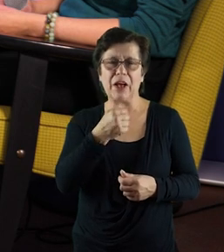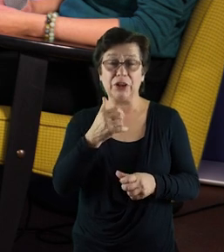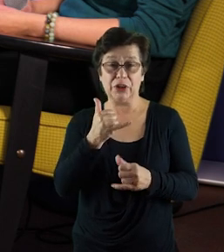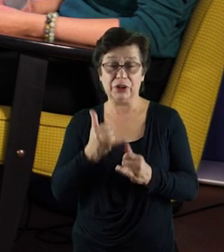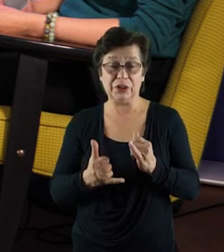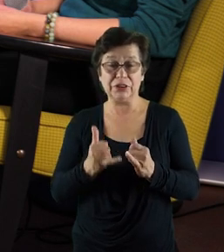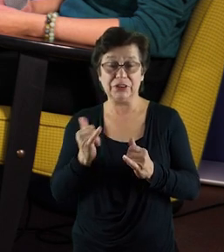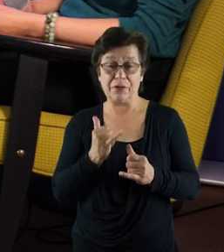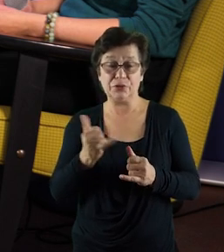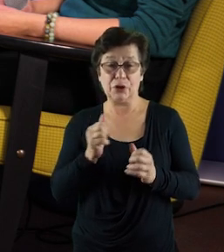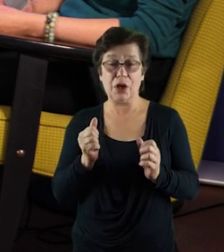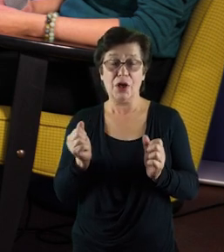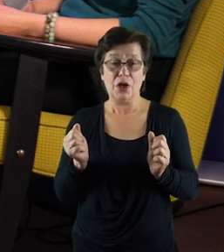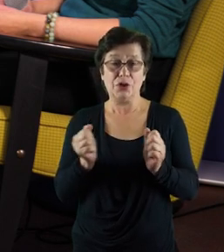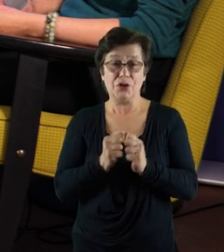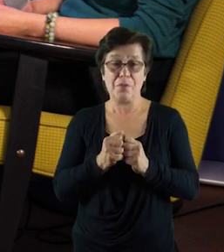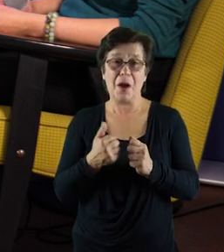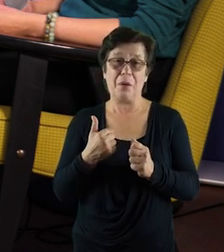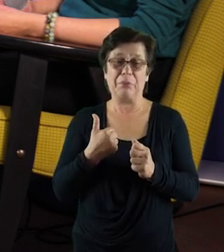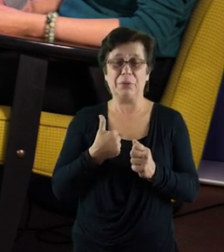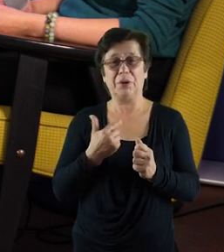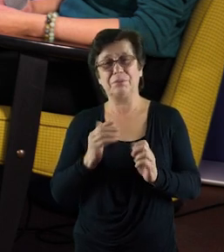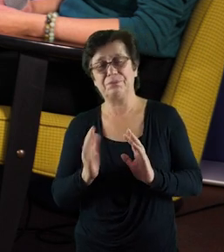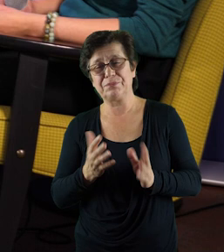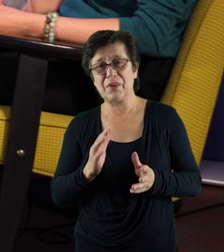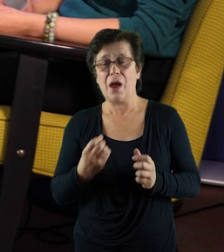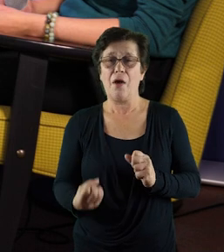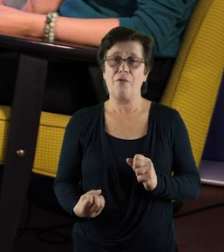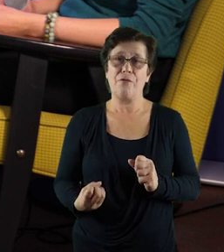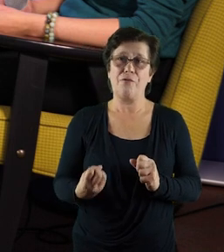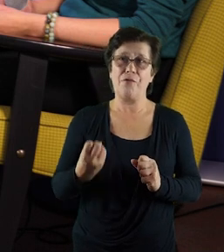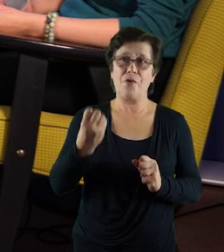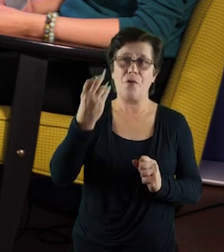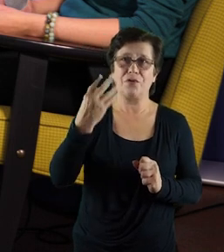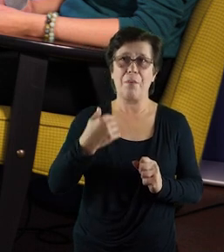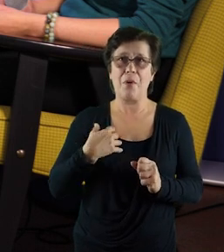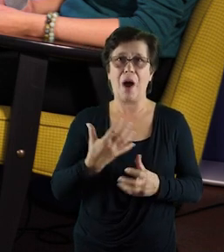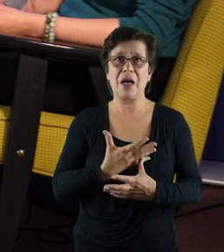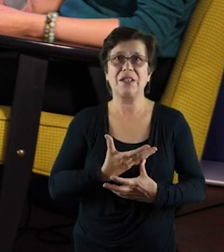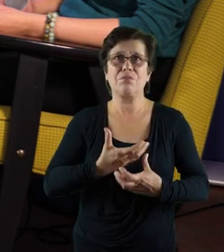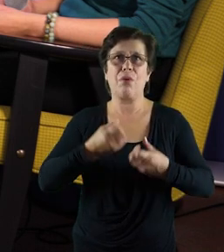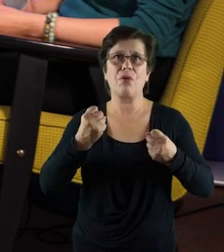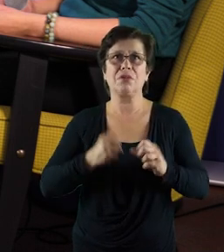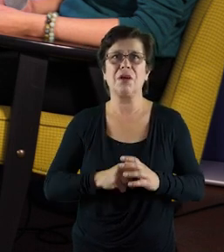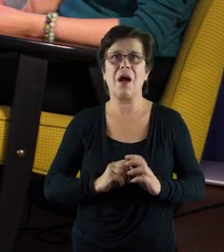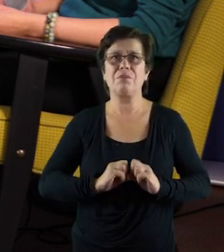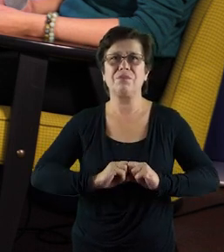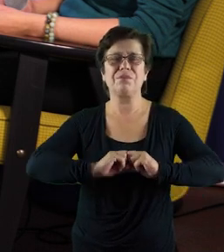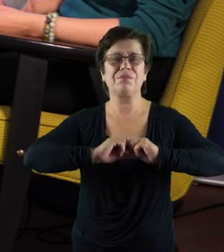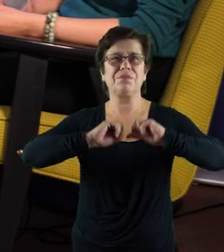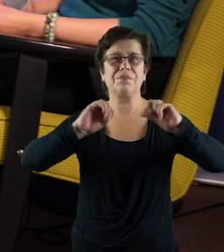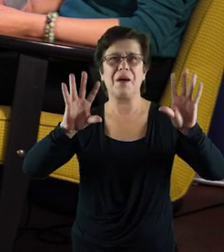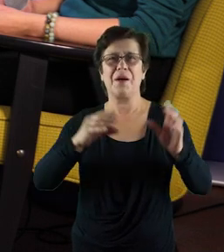dla niego martwym czasem, kiedy on nie pisał i nie tworzył, natomiast wiosna była dla niego taką eksplozją natchnienia. I rzeczywiście